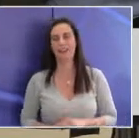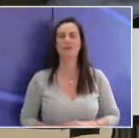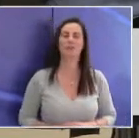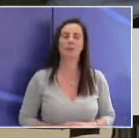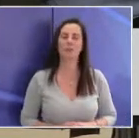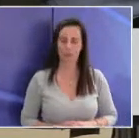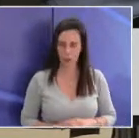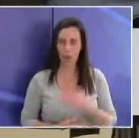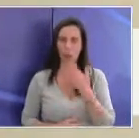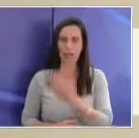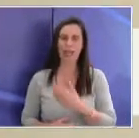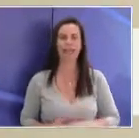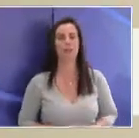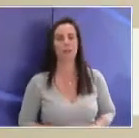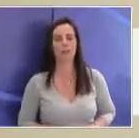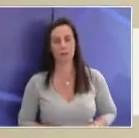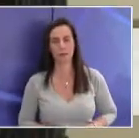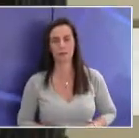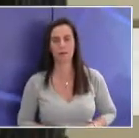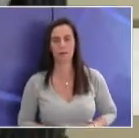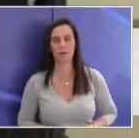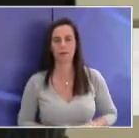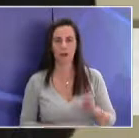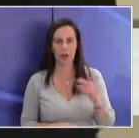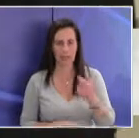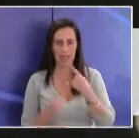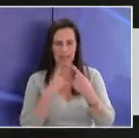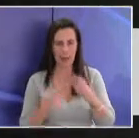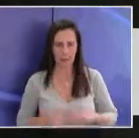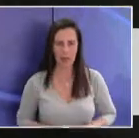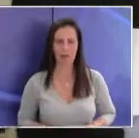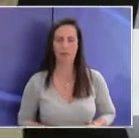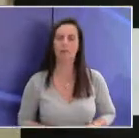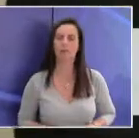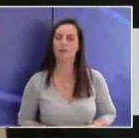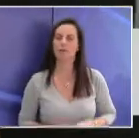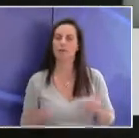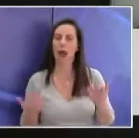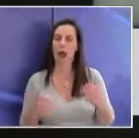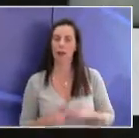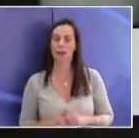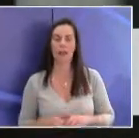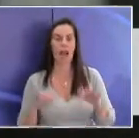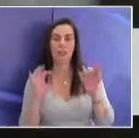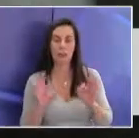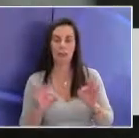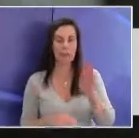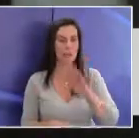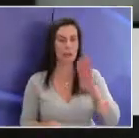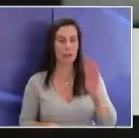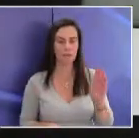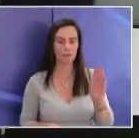יניר קוזין, תודה רבה. תודה רבה, מזל. אנחנו נדבר עוד קצת. מה זה, טוב, בעצם